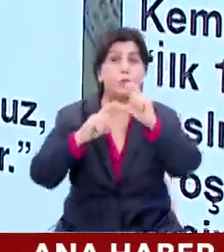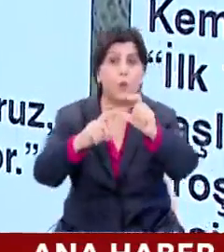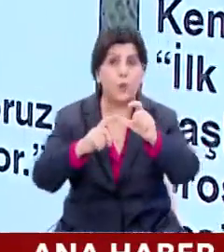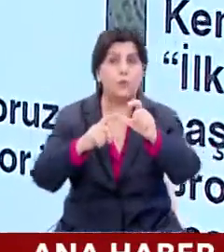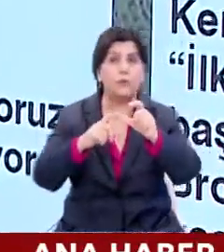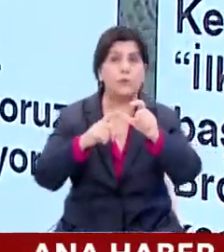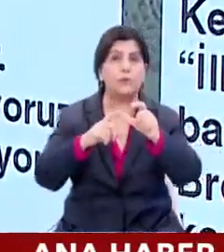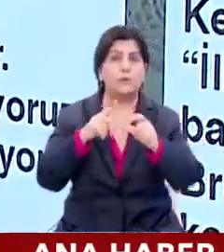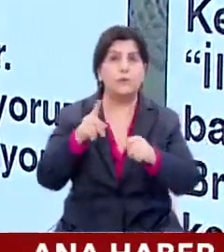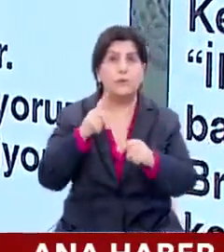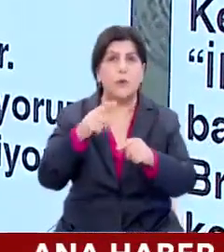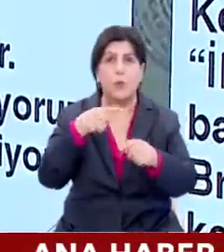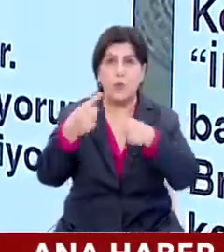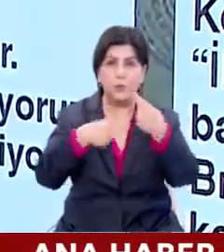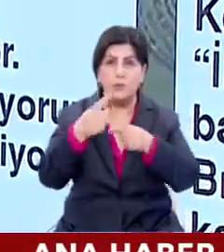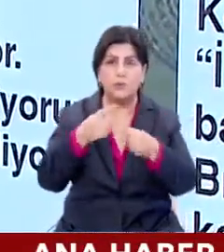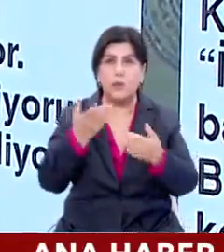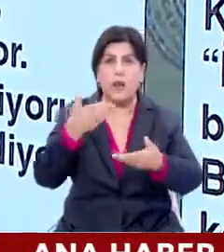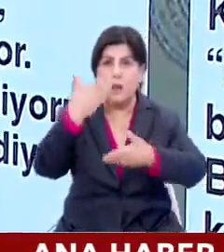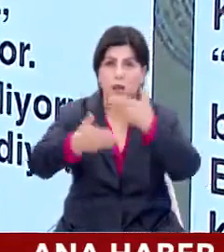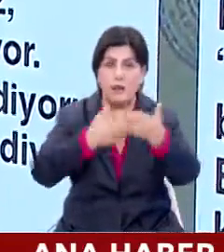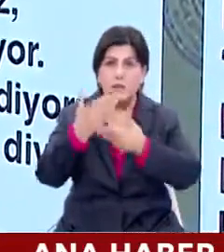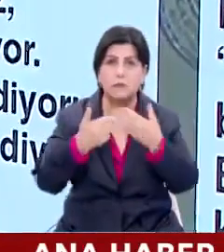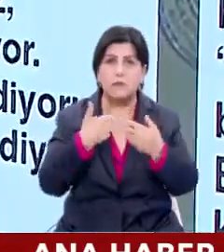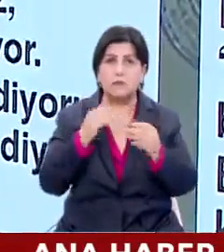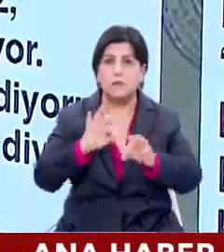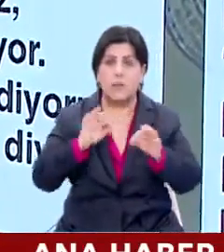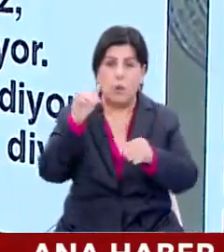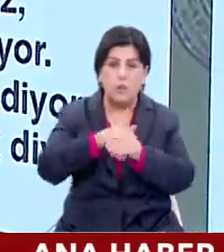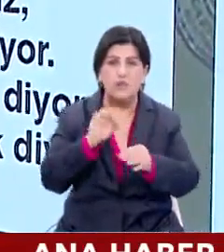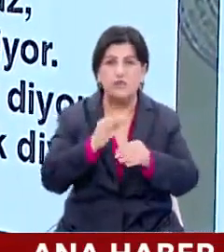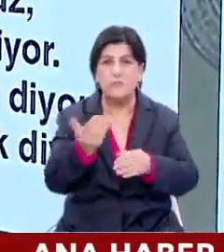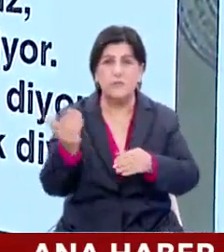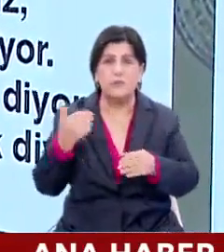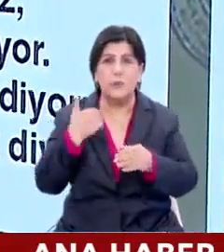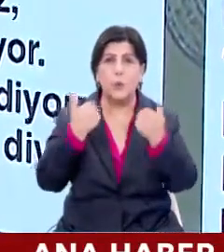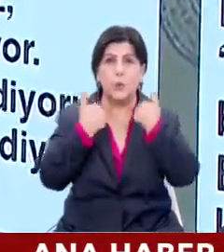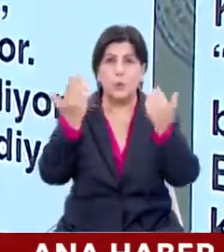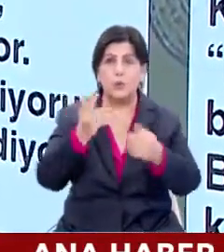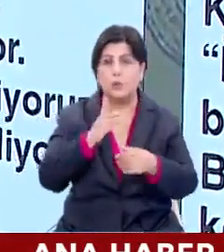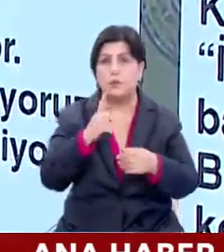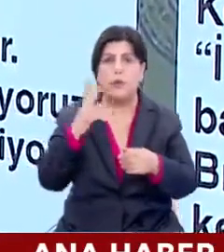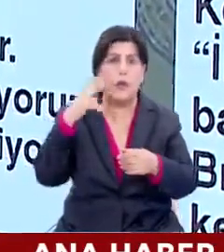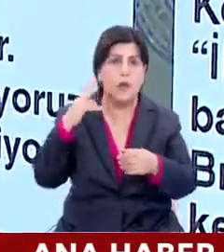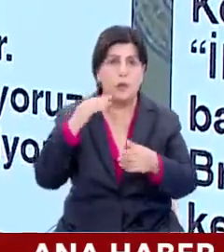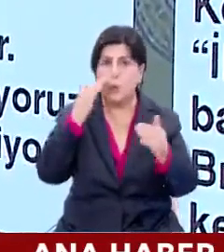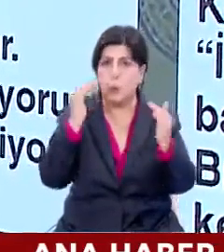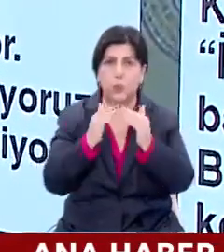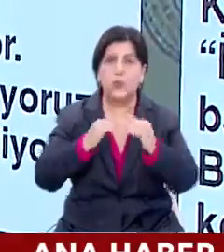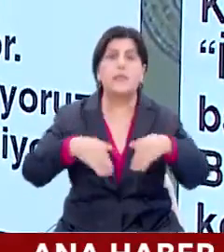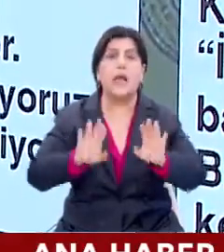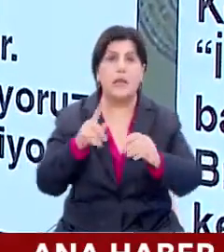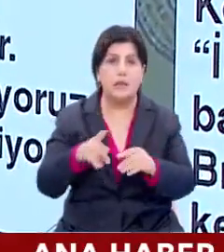Oya tahvil etmek için bu tür vaatlerde bulunamayız bu hukuk devletinin ahlaki uygun